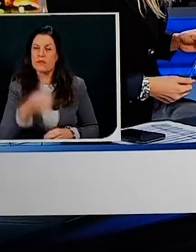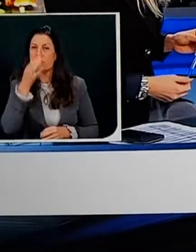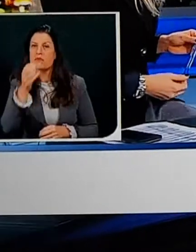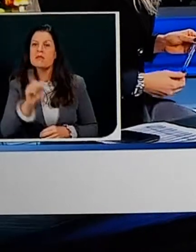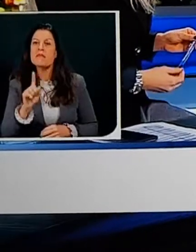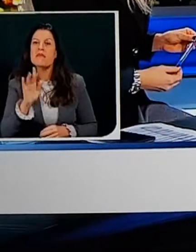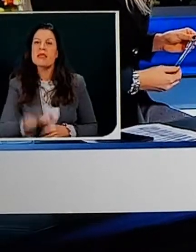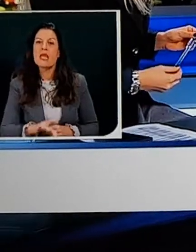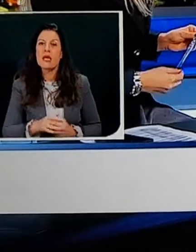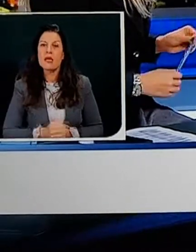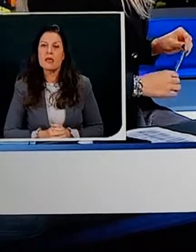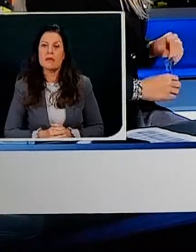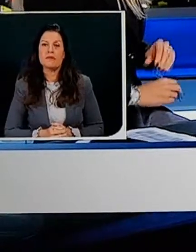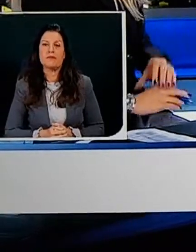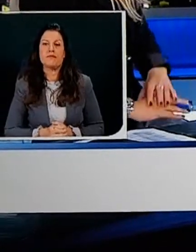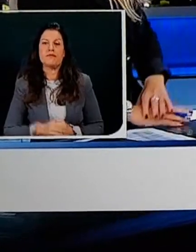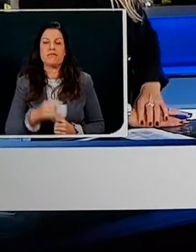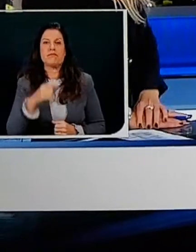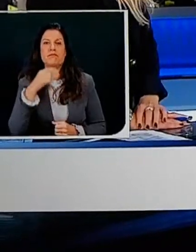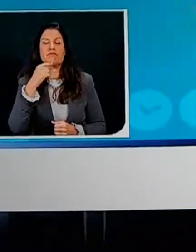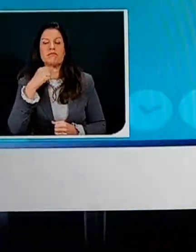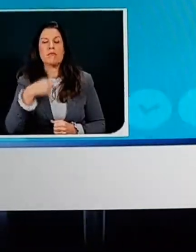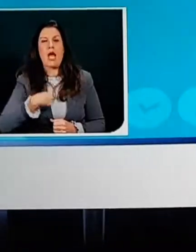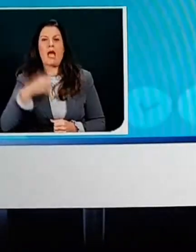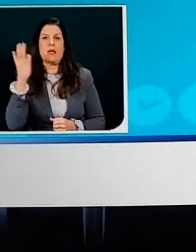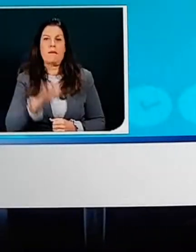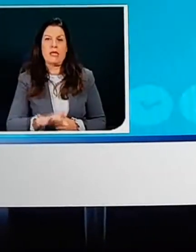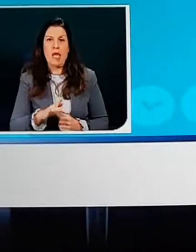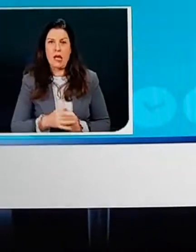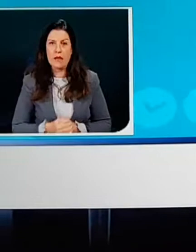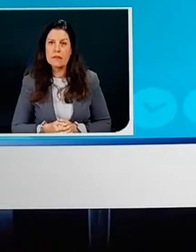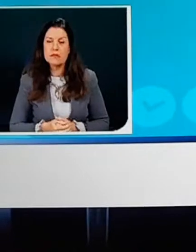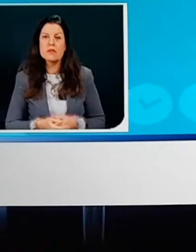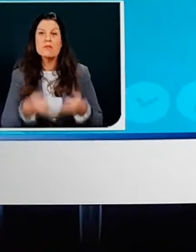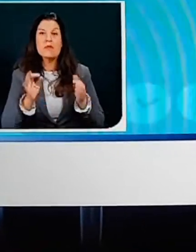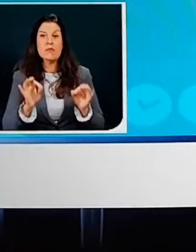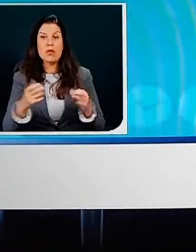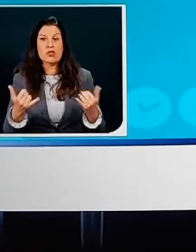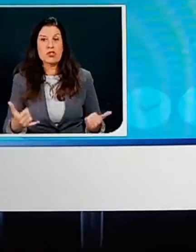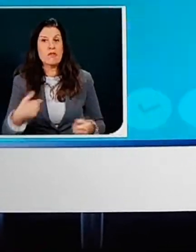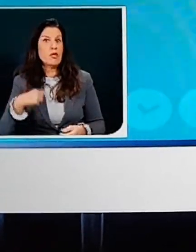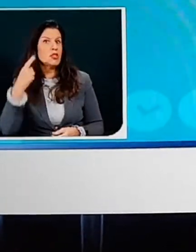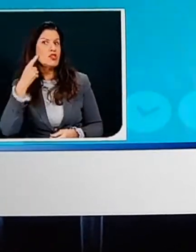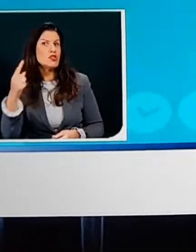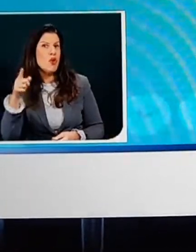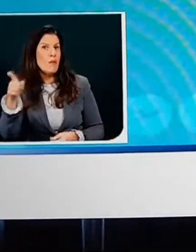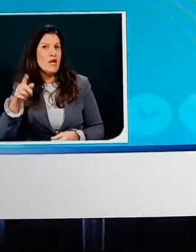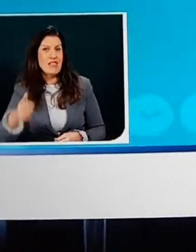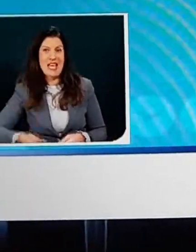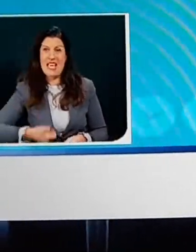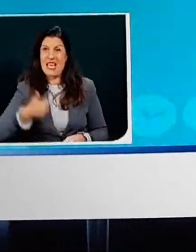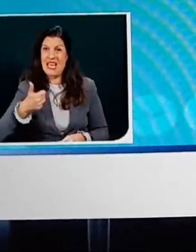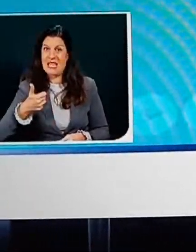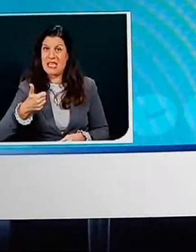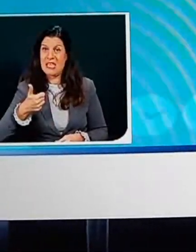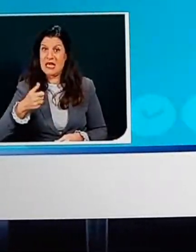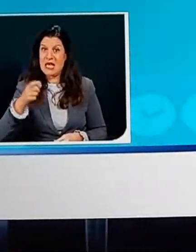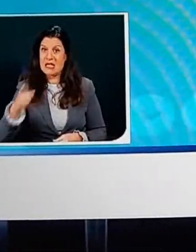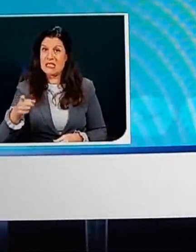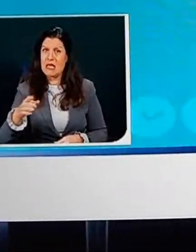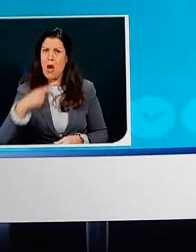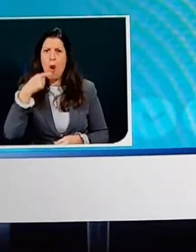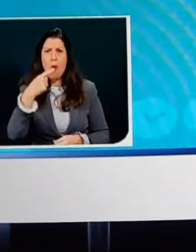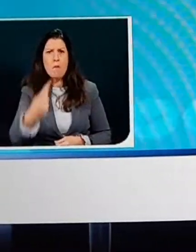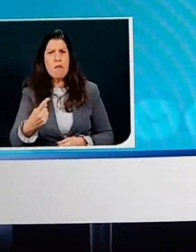מתנגד. אני מתנגד במיוחד כששומע עכשיו את כבוד השר, באיזה פאטוס, באיזה